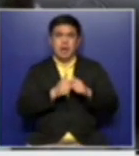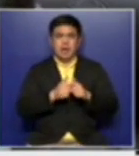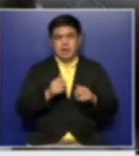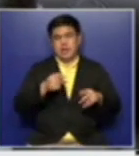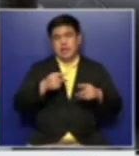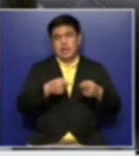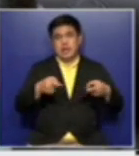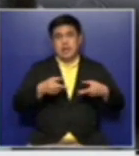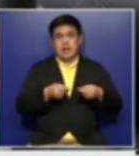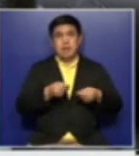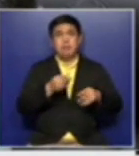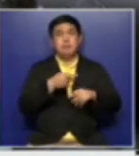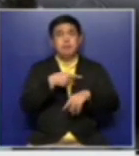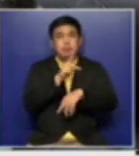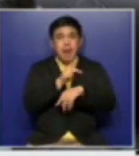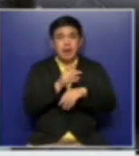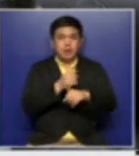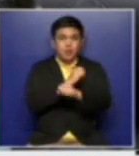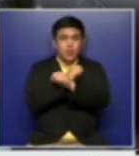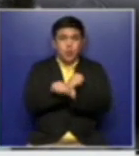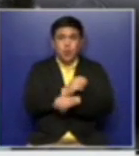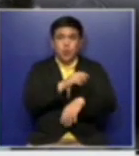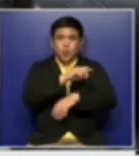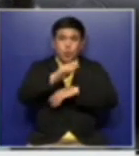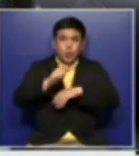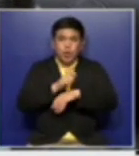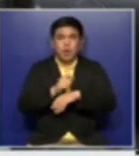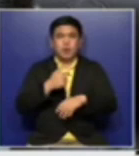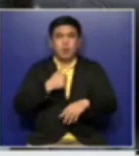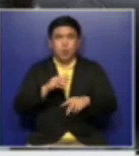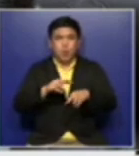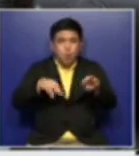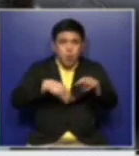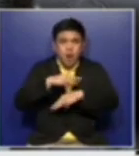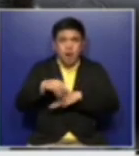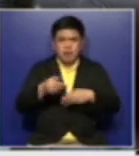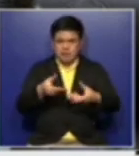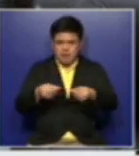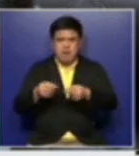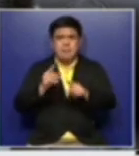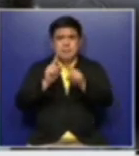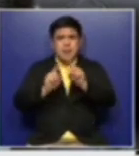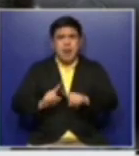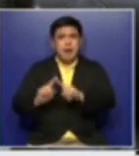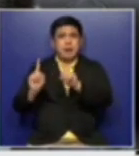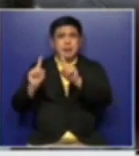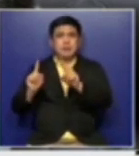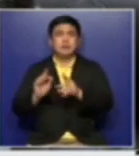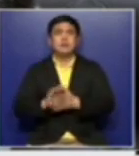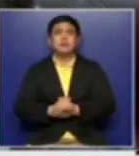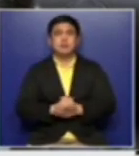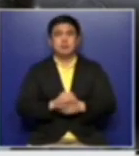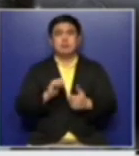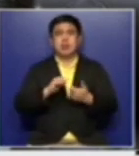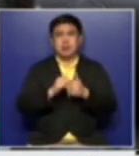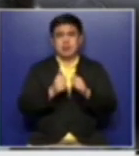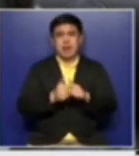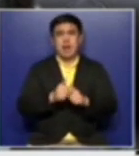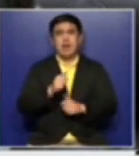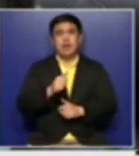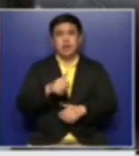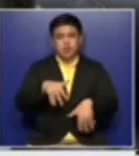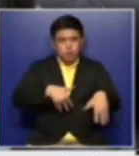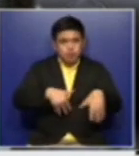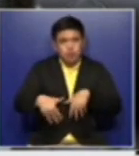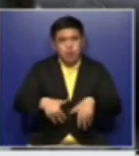งชาติที่ป่าสงวนที่สาธารณะที่ว่างเปล่าและอื่นๆอีกมากมายล้วนแล้วแต่เป็นปัญหาระหว่างพี่น้อง